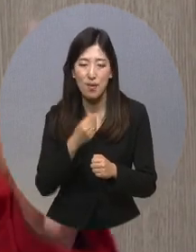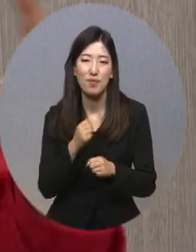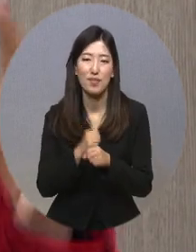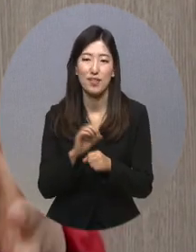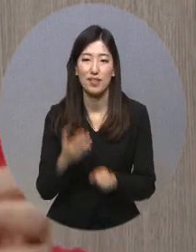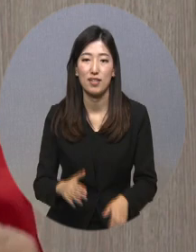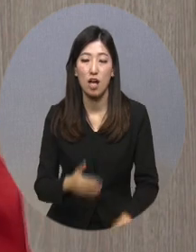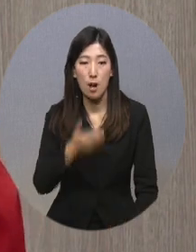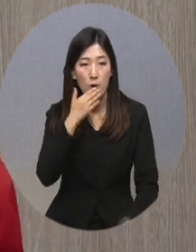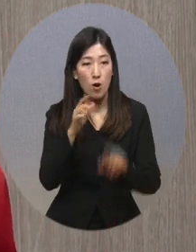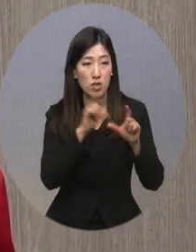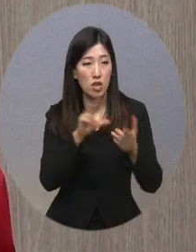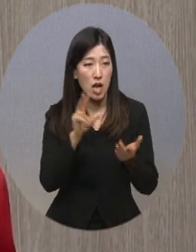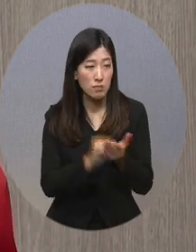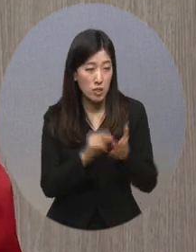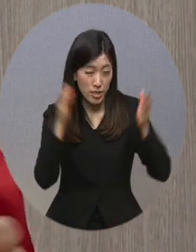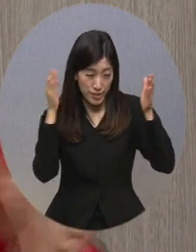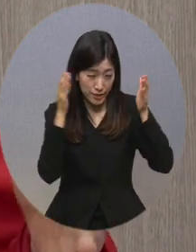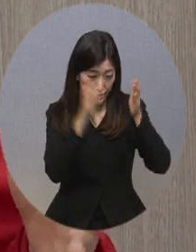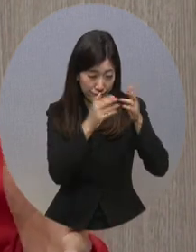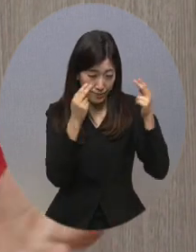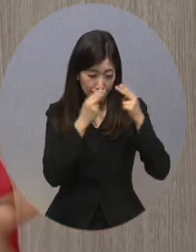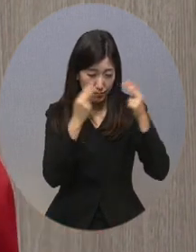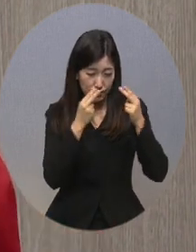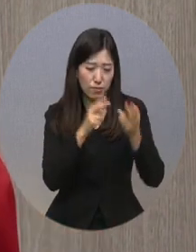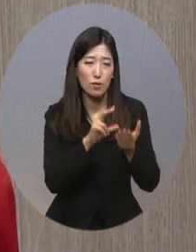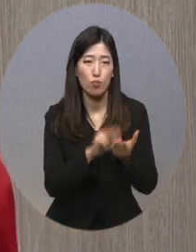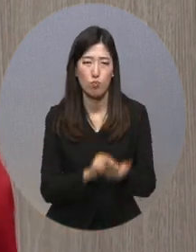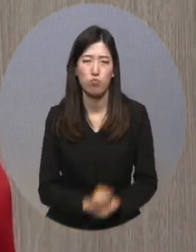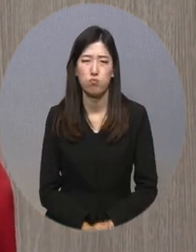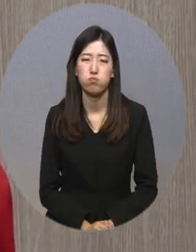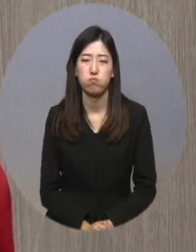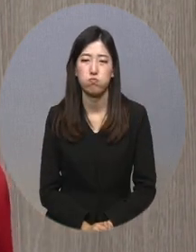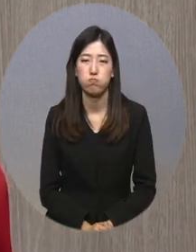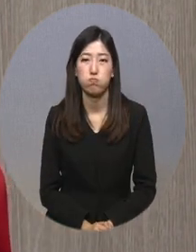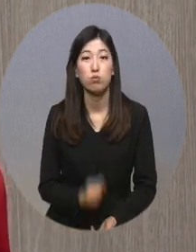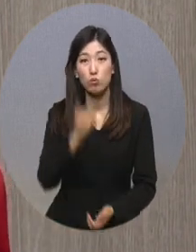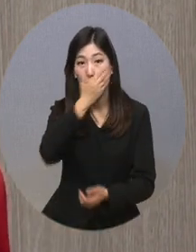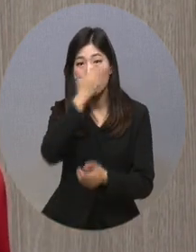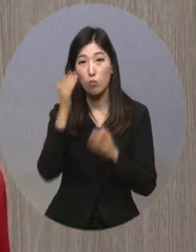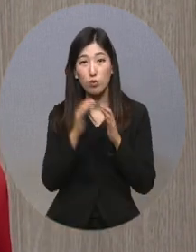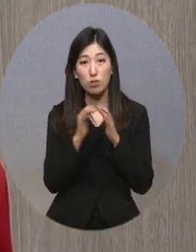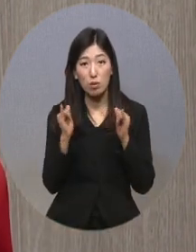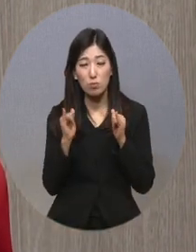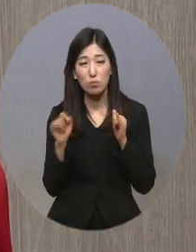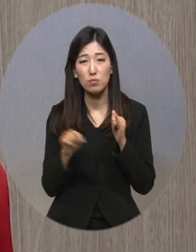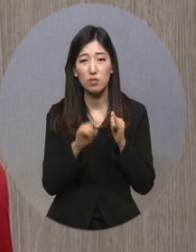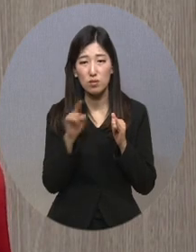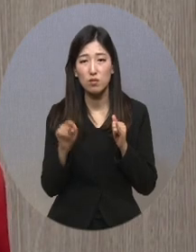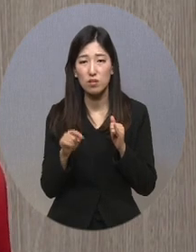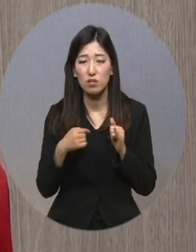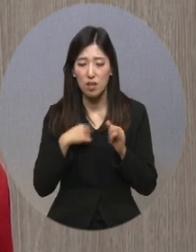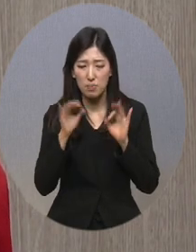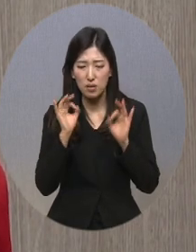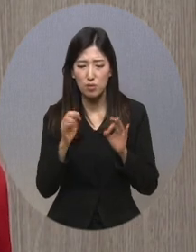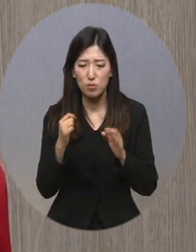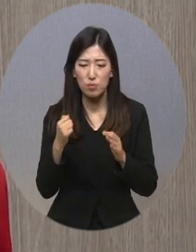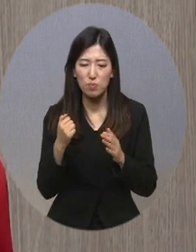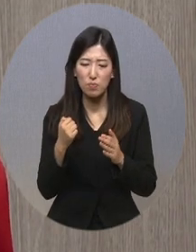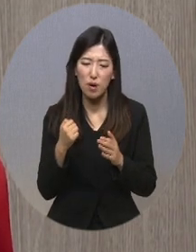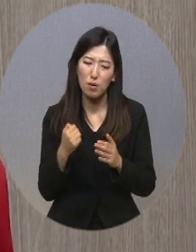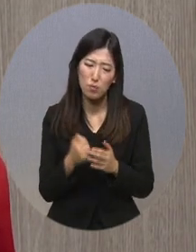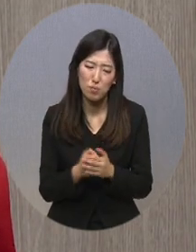먹고 사는 문제로 많이 치중을 한다든가 아니면 요즘 젊은 사람들이 제가 좀 조금 안쓰럽게 생각하는 건